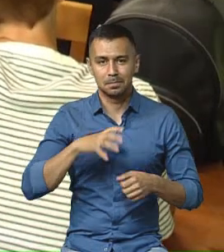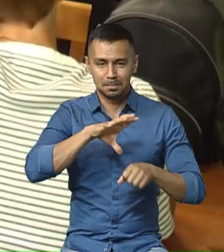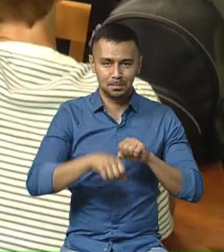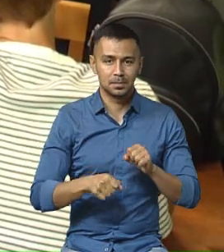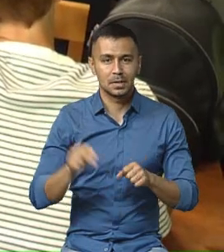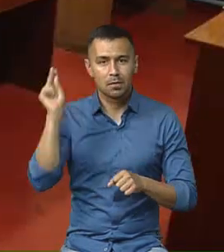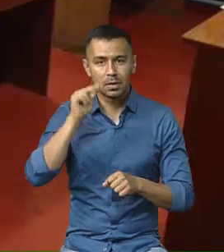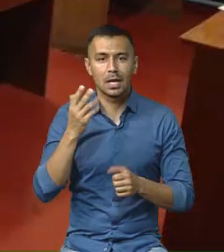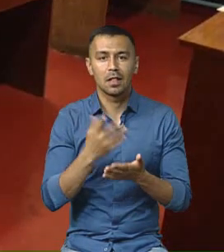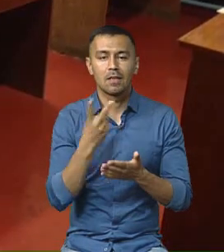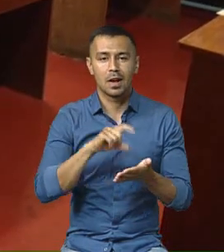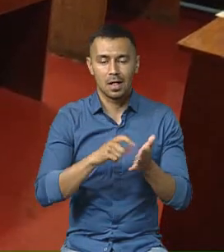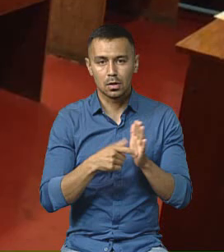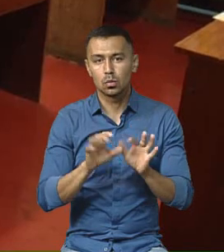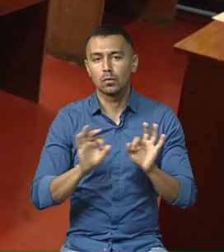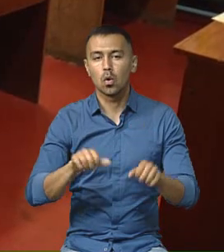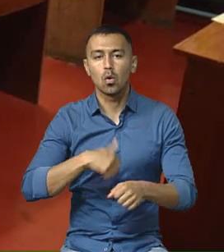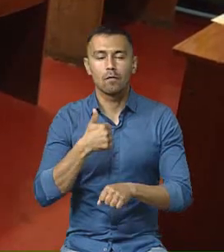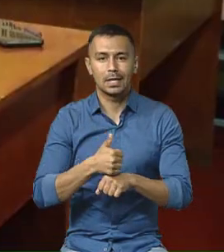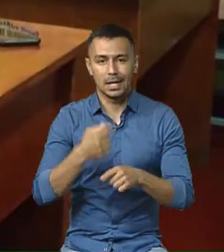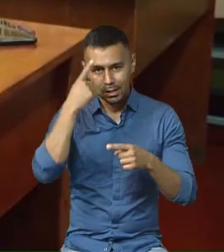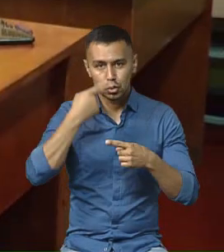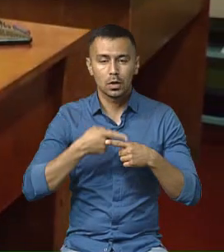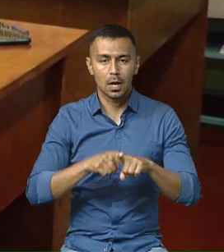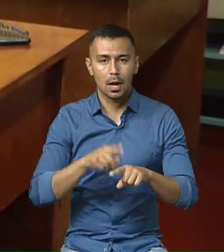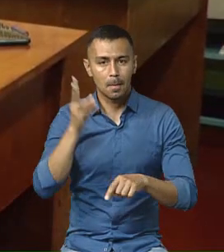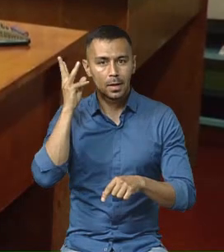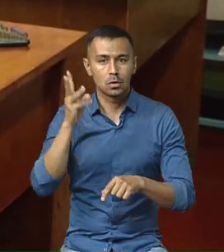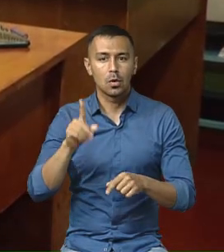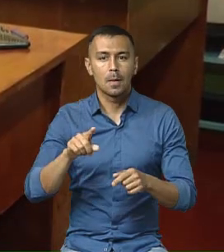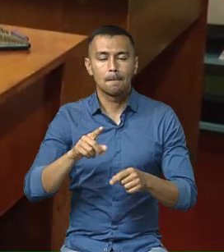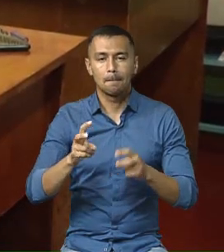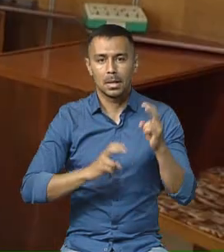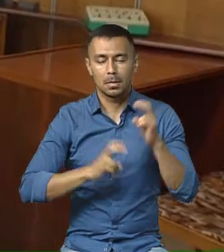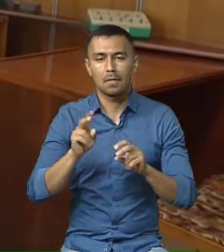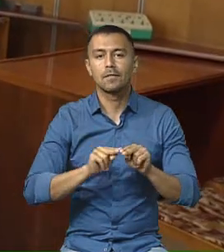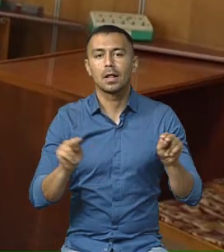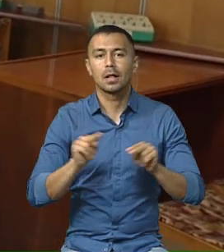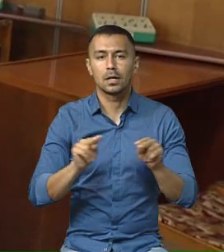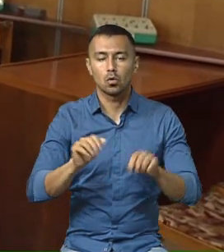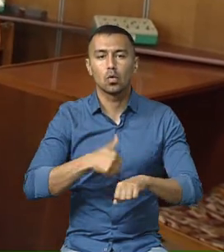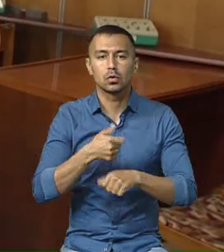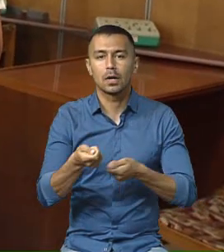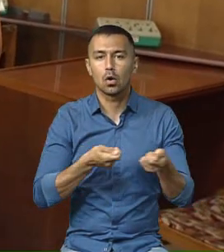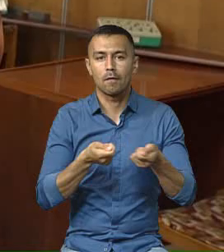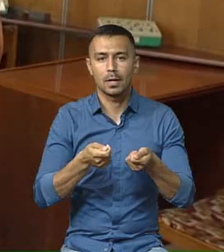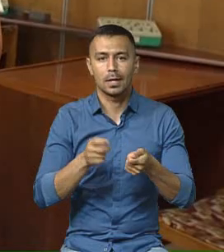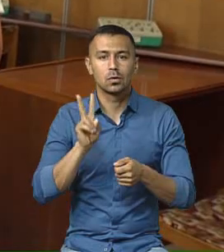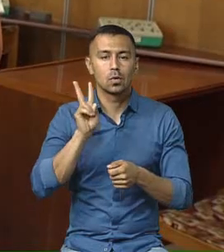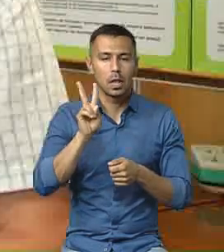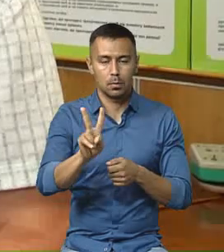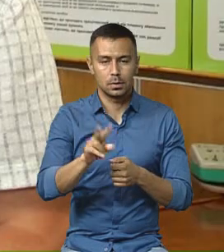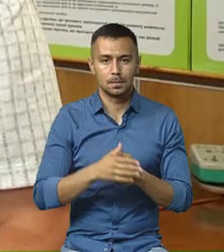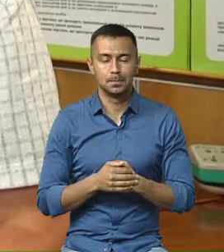проводять у двох класах, розповідає головний інженер Хмельницького комунального підприємства «Електротранс» і викладач дисципліни «Основи керування тролейбусом» Олексій